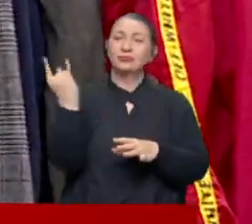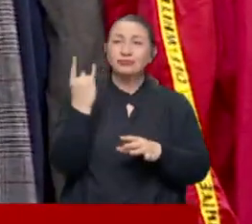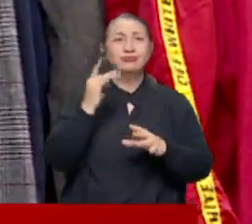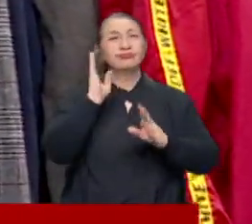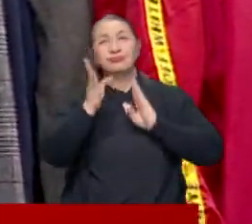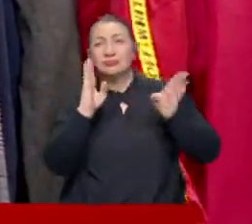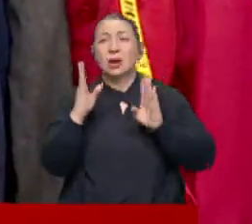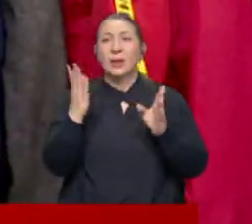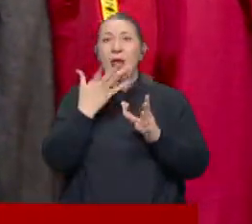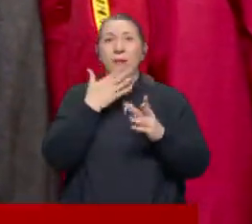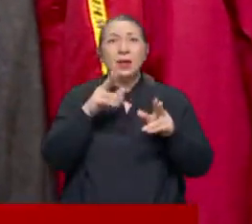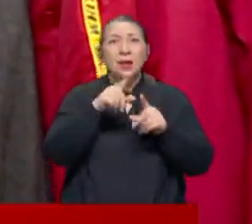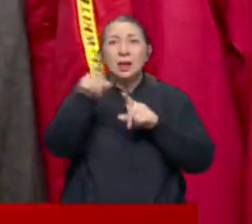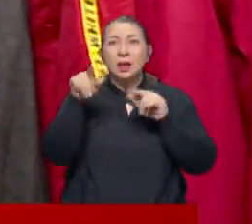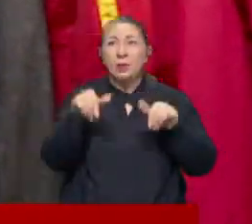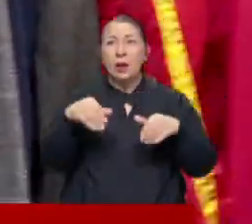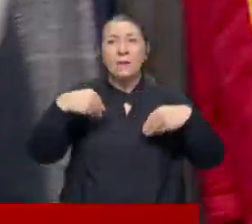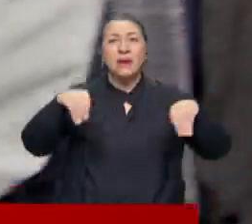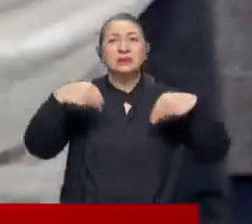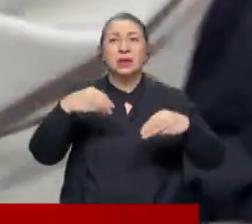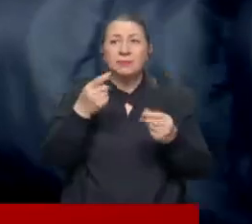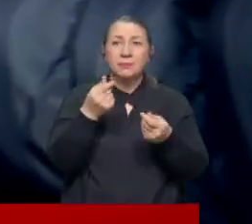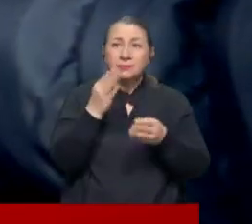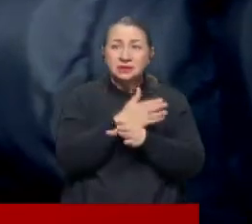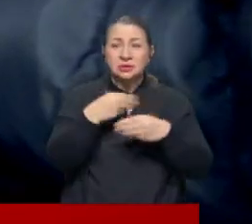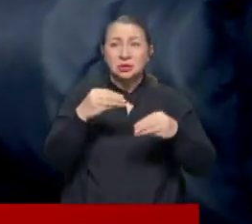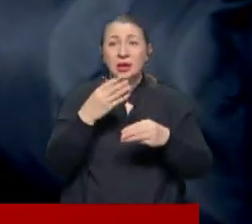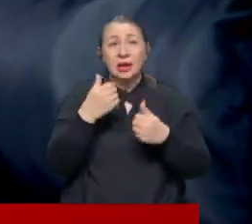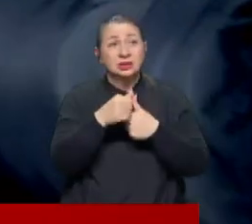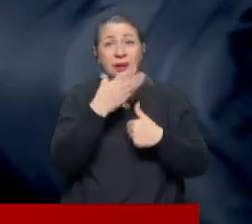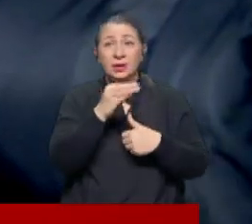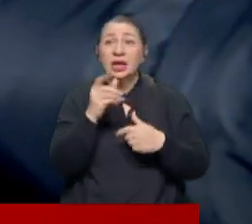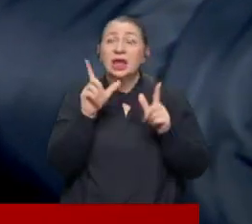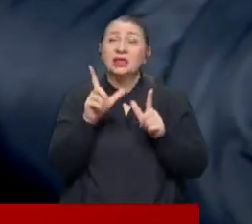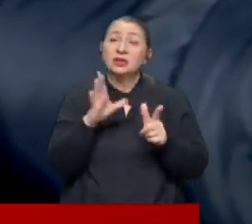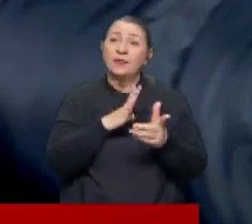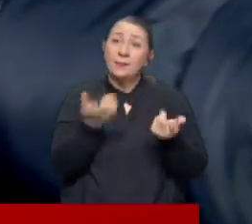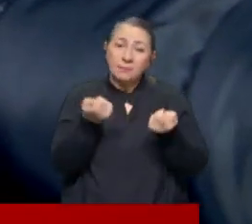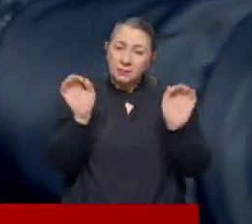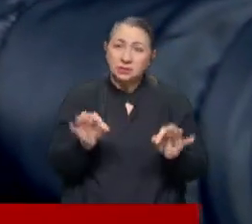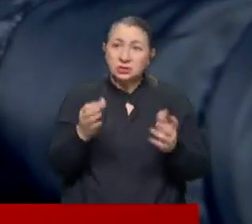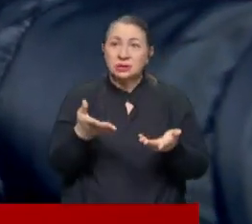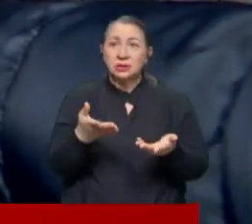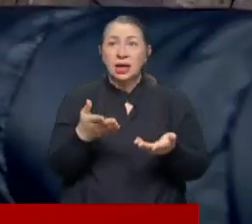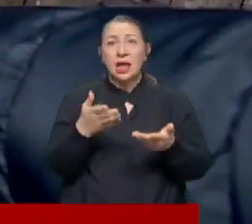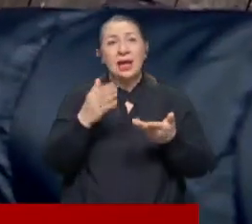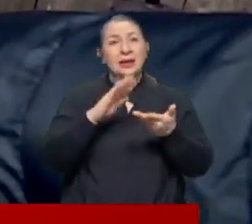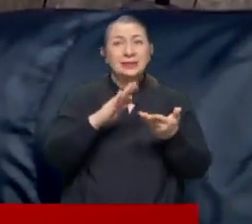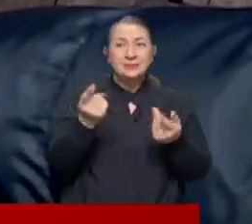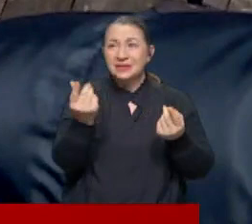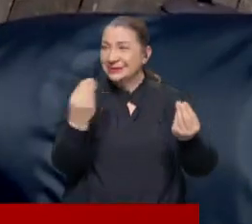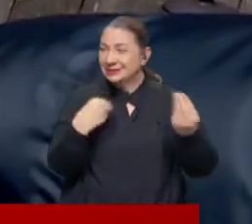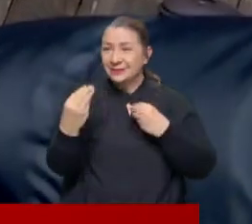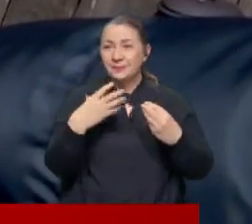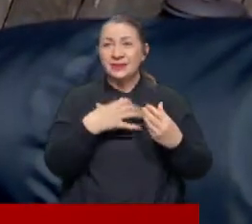ama birçok emekli gibi pazarda geçim derdinde. Eşim emekli, ihtiyaçtan dolayı başladık. İşte eş dost verdi